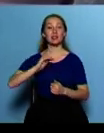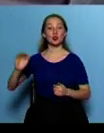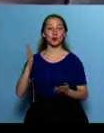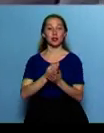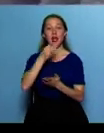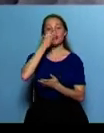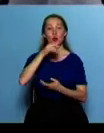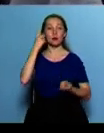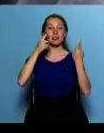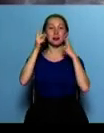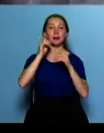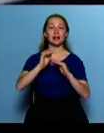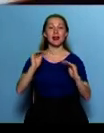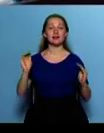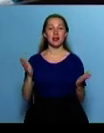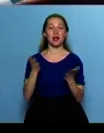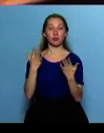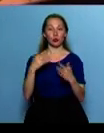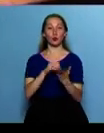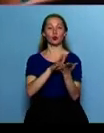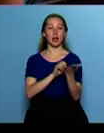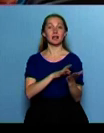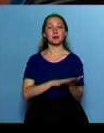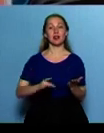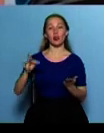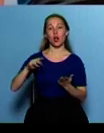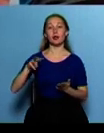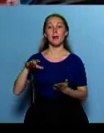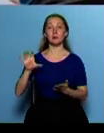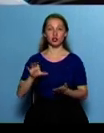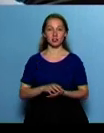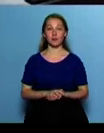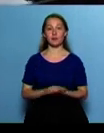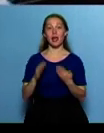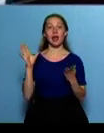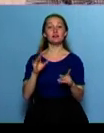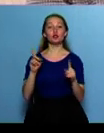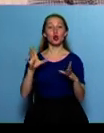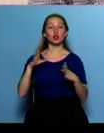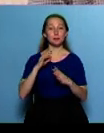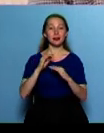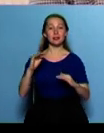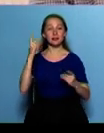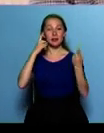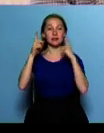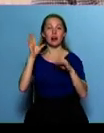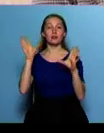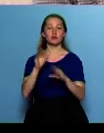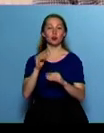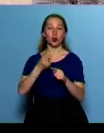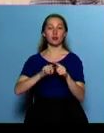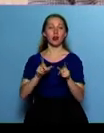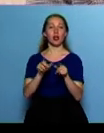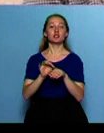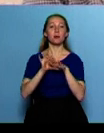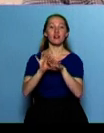опытные изобретатели, чьи наработки уже отметили в региональном МЧС. Все, что дети сделают, дальше пойдет сопровождение этих